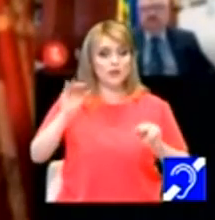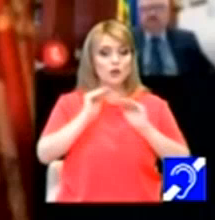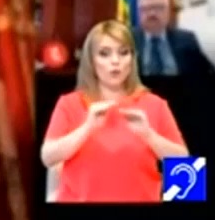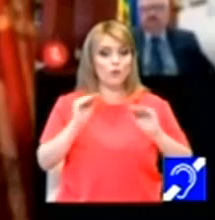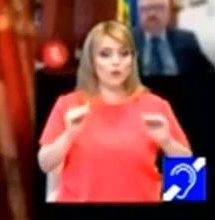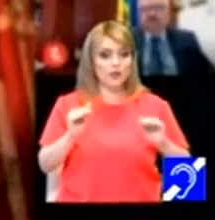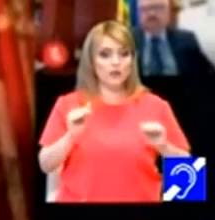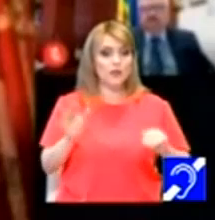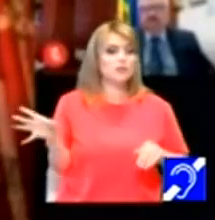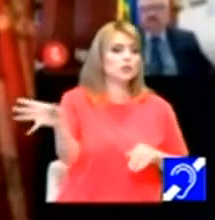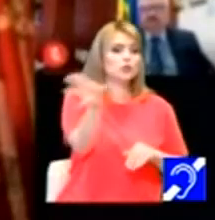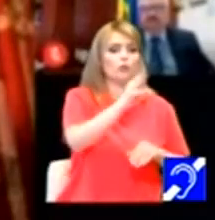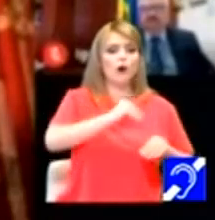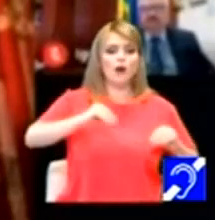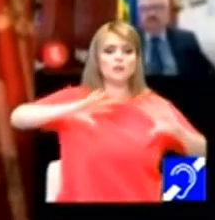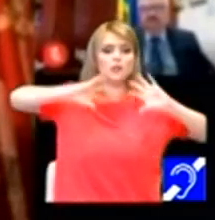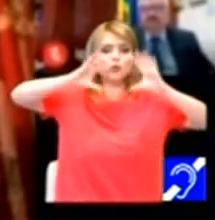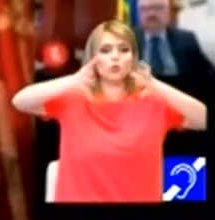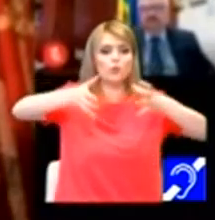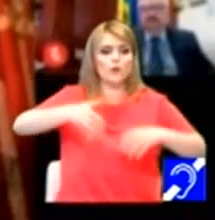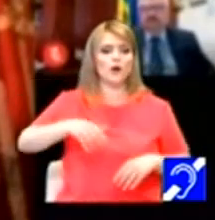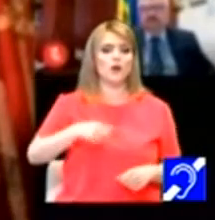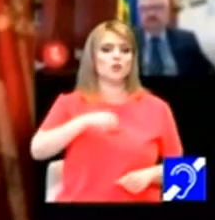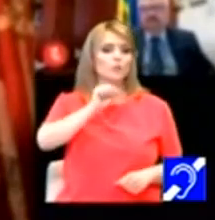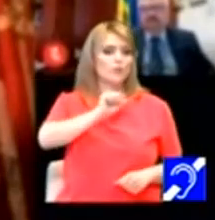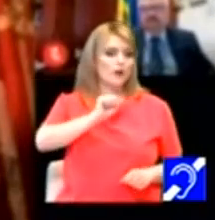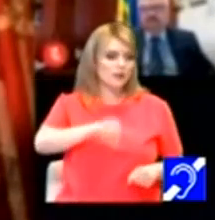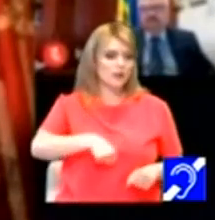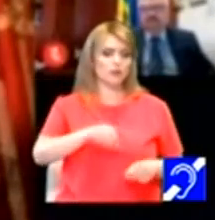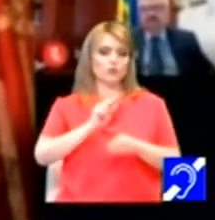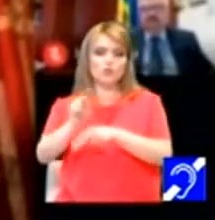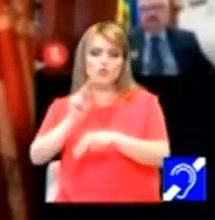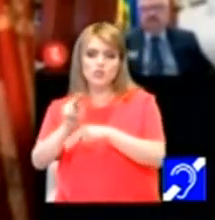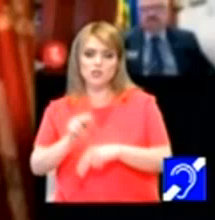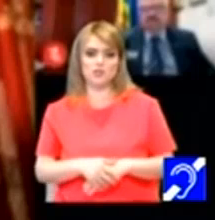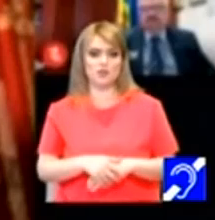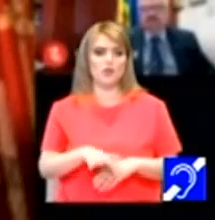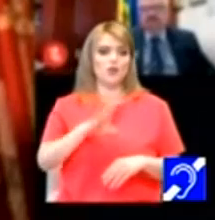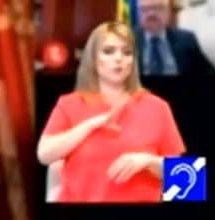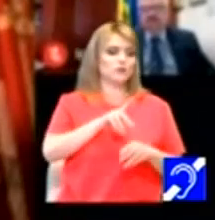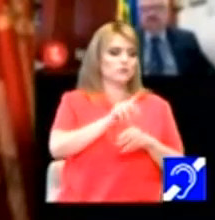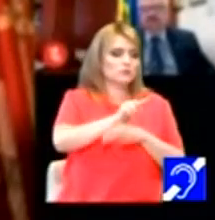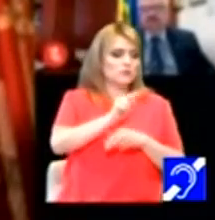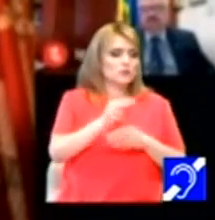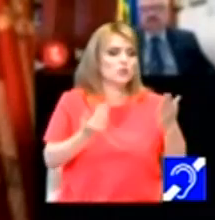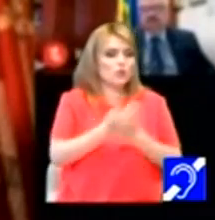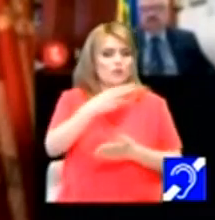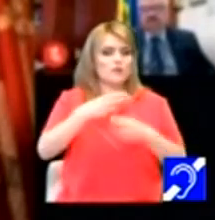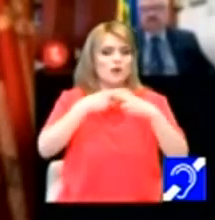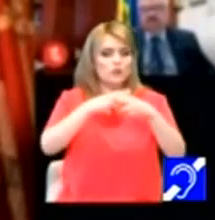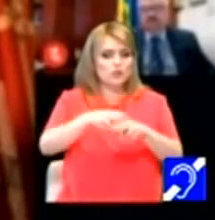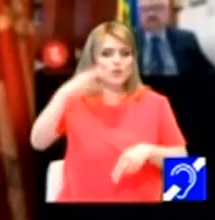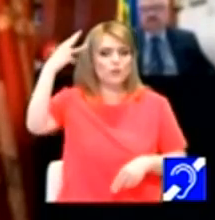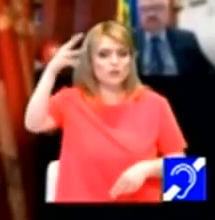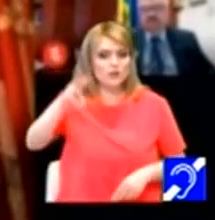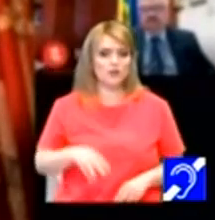elevilor din întreaga lume pentru a cultiva generații tehnologizate, gata să